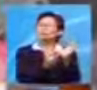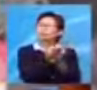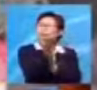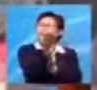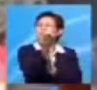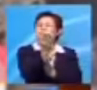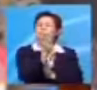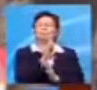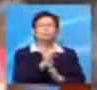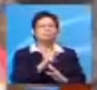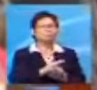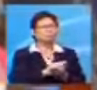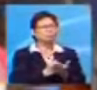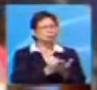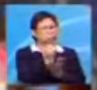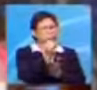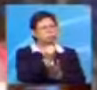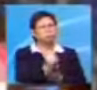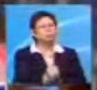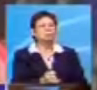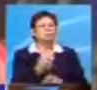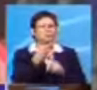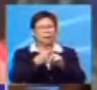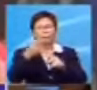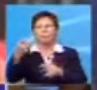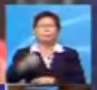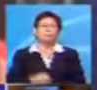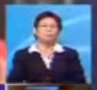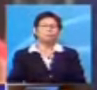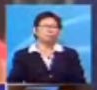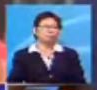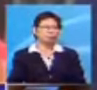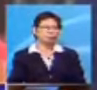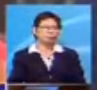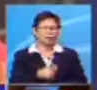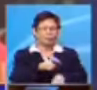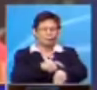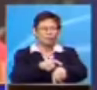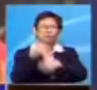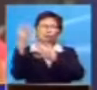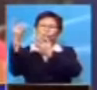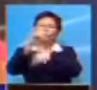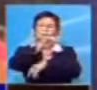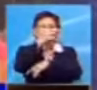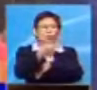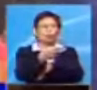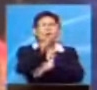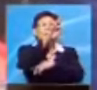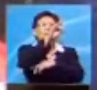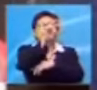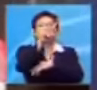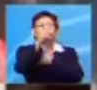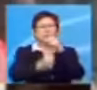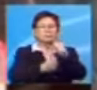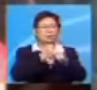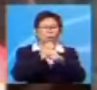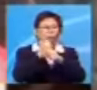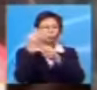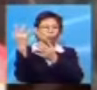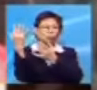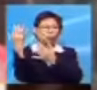kekuguhannya hari ini berdasarkan pada maklumat semalam Temp menunggu tabung Haji ialah 82 Tahun